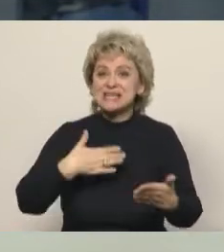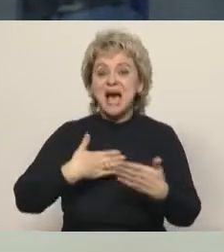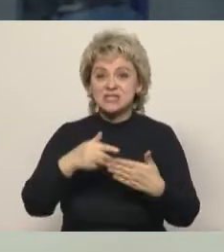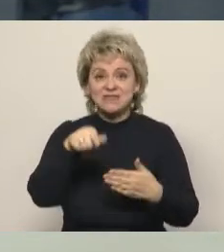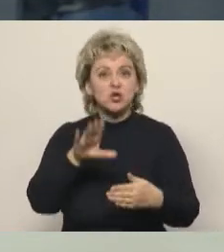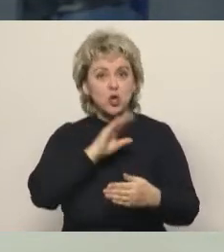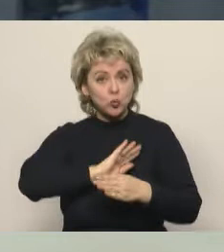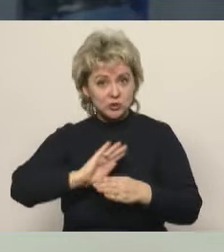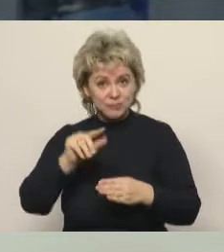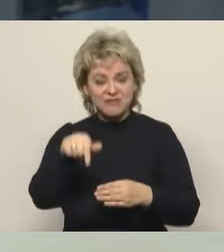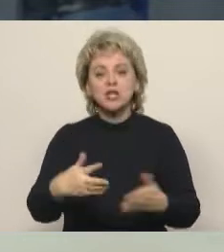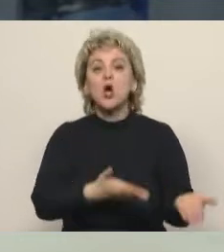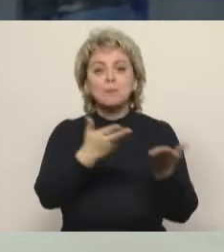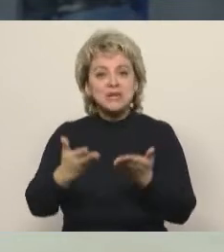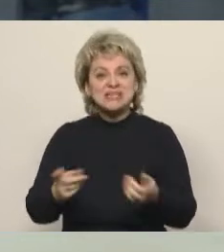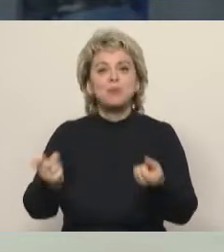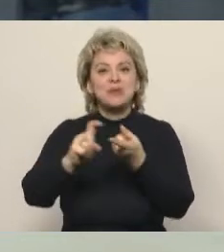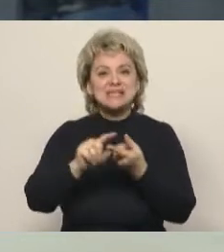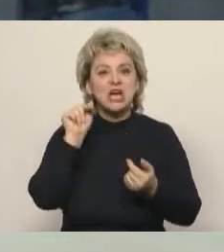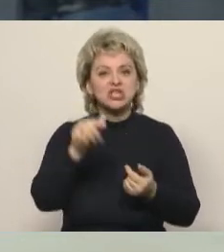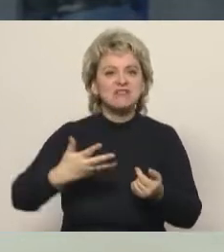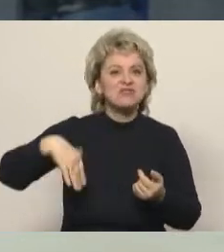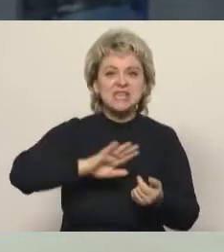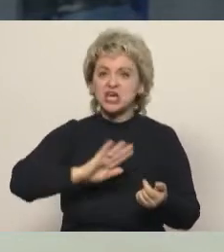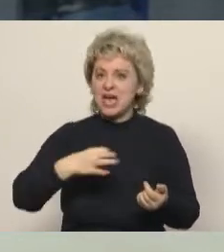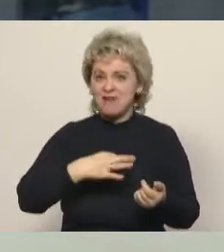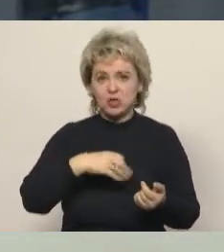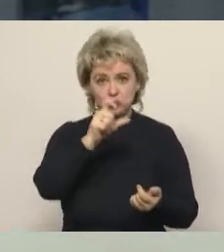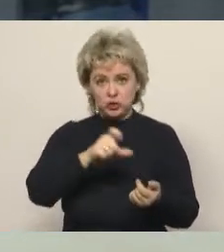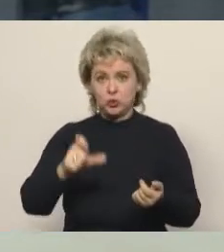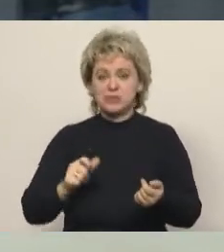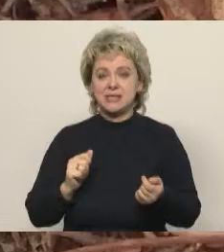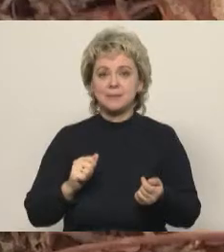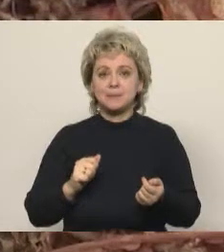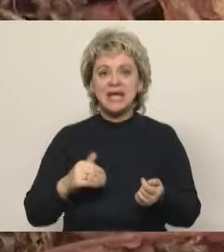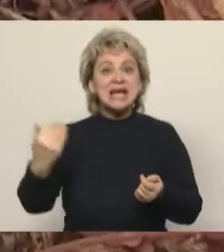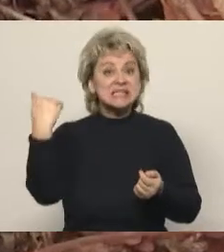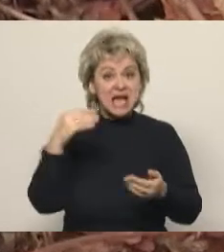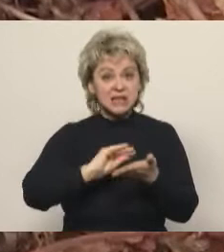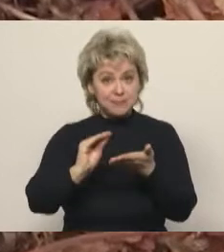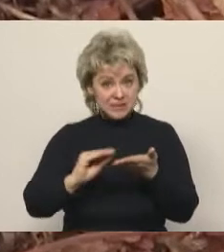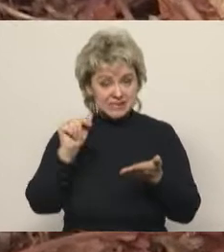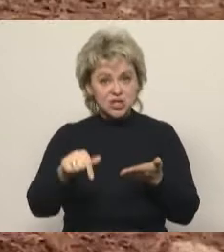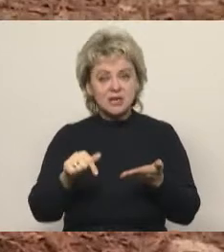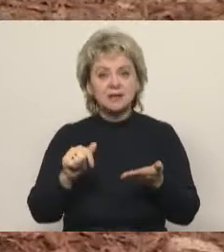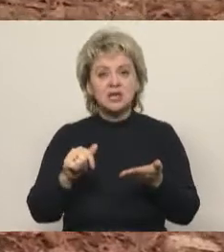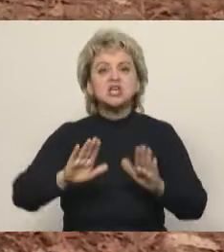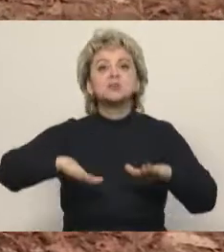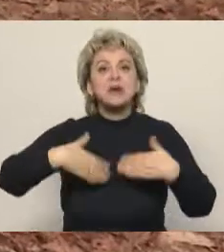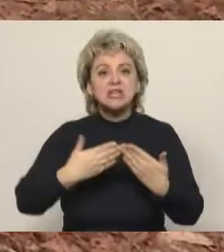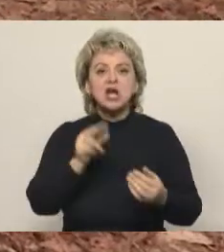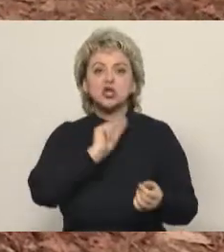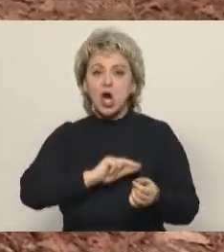активисты не успевают и призывают присоединяться к ним всех неравнодушных. Сзади надпись с